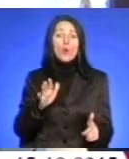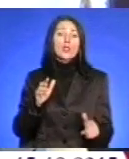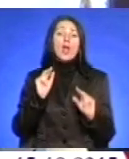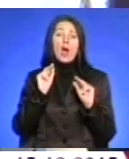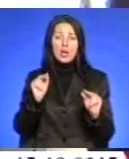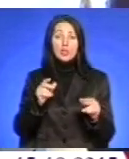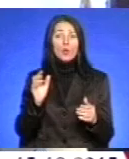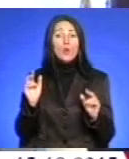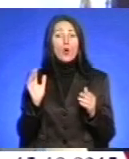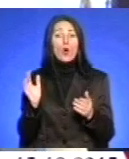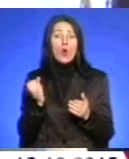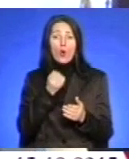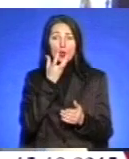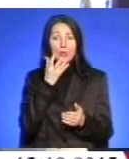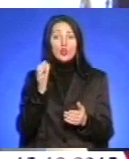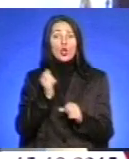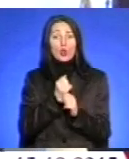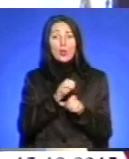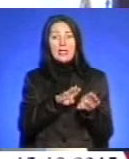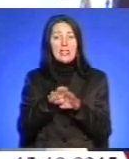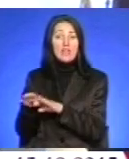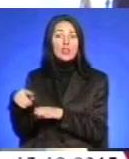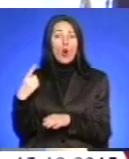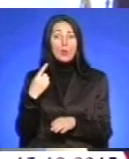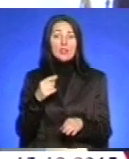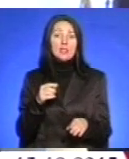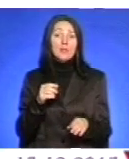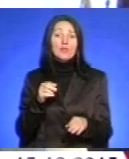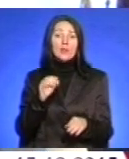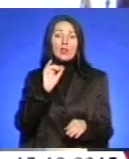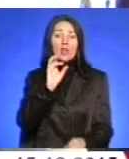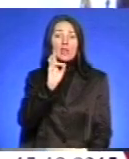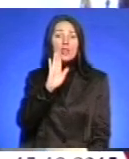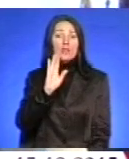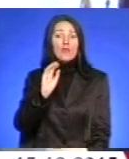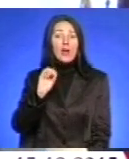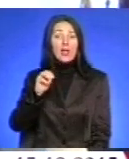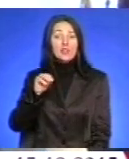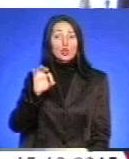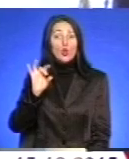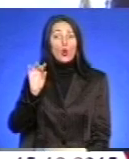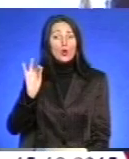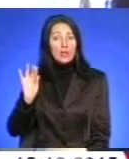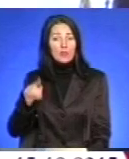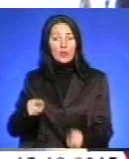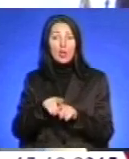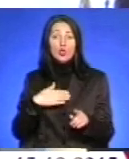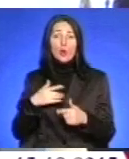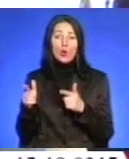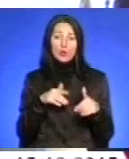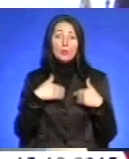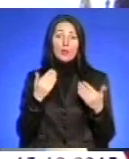успішної роботи на рівні області потенційних інвесторів. Одночасно ми готові запропонувати певний